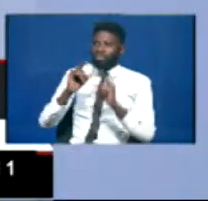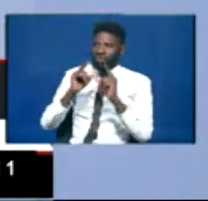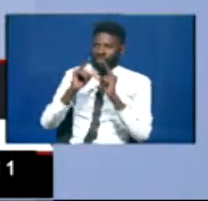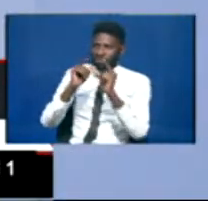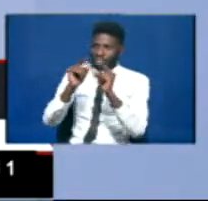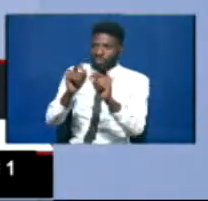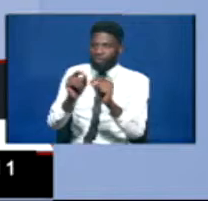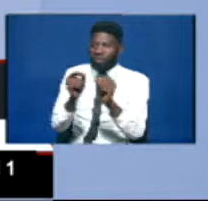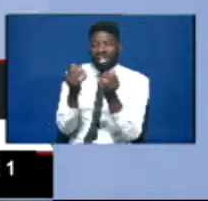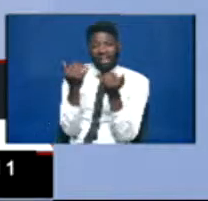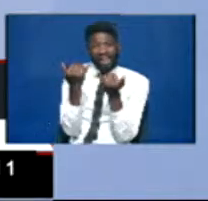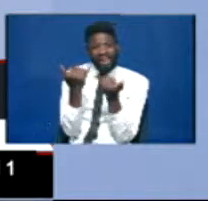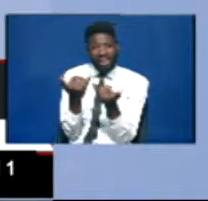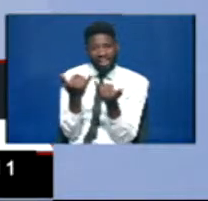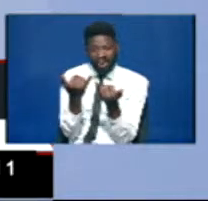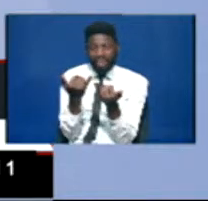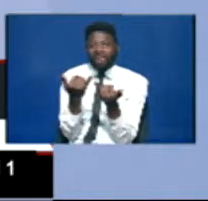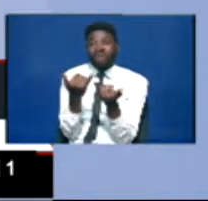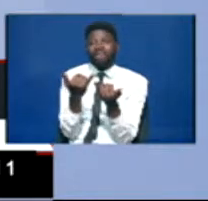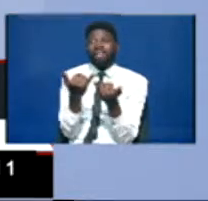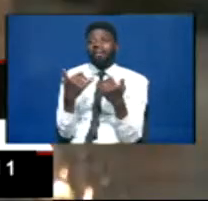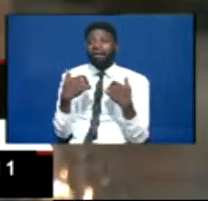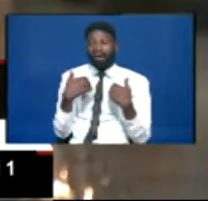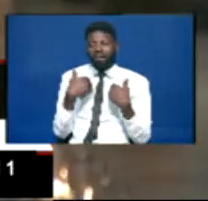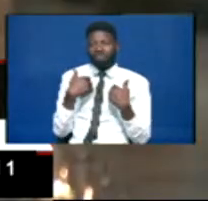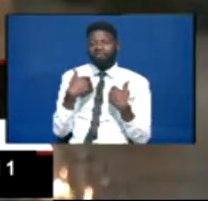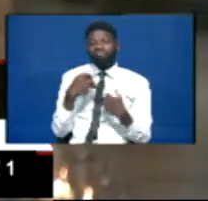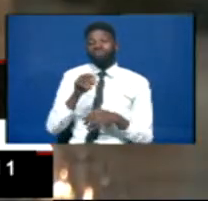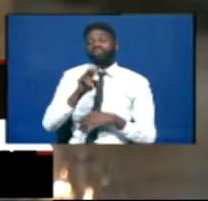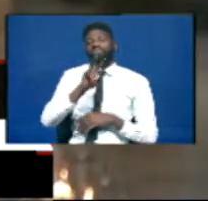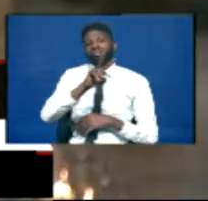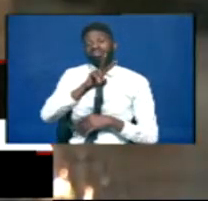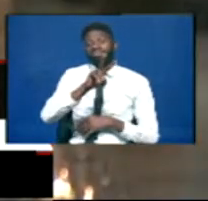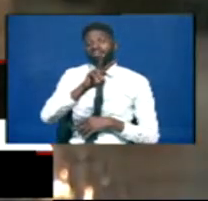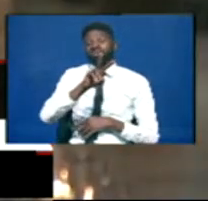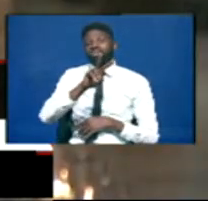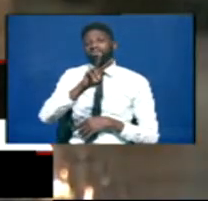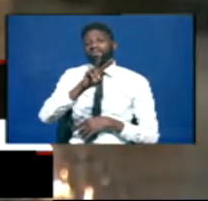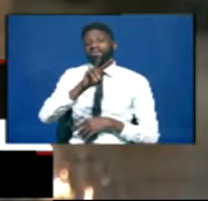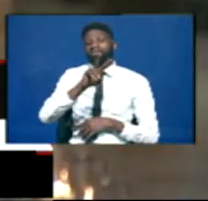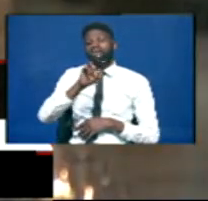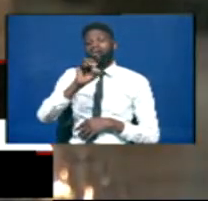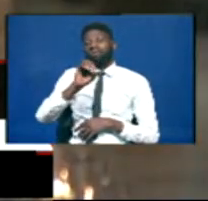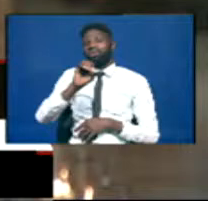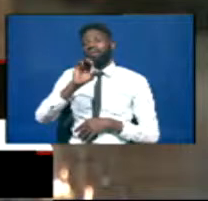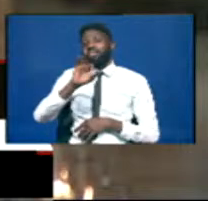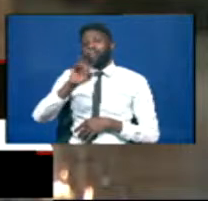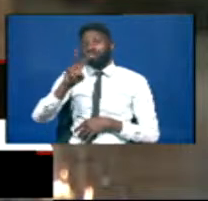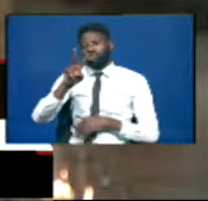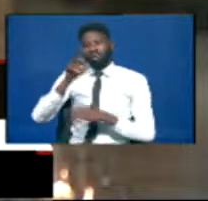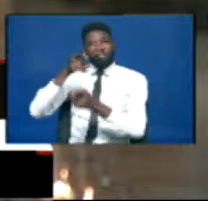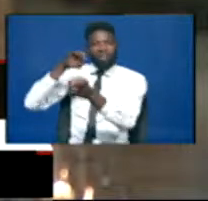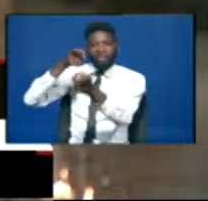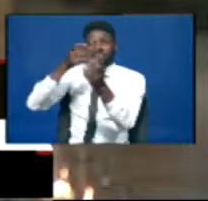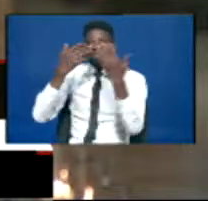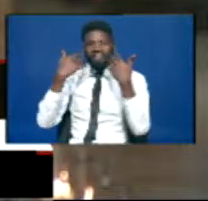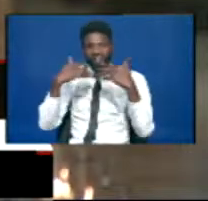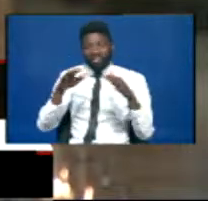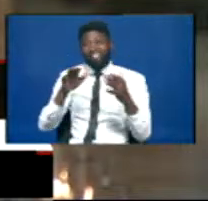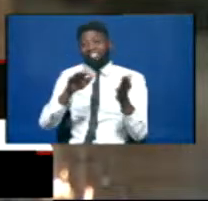huu nchi hiyo imeshuhudia visa 233 vya ufyatuaji risasi, huku zaidi ya vifo